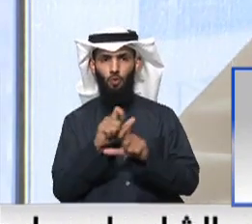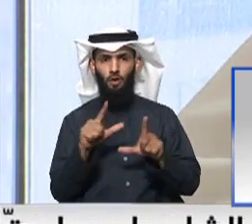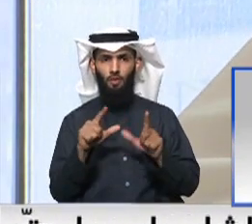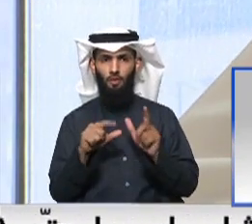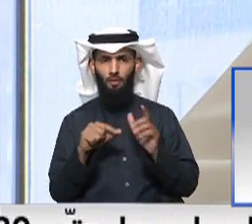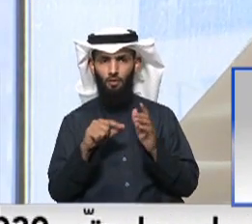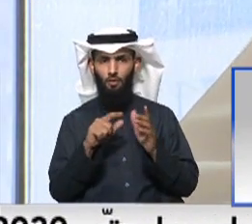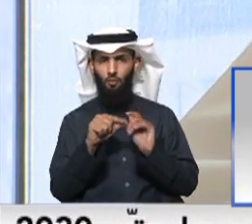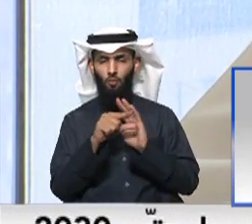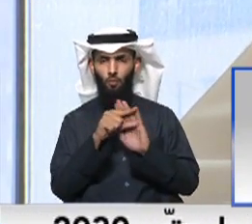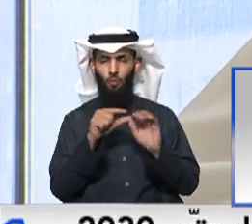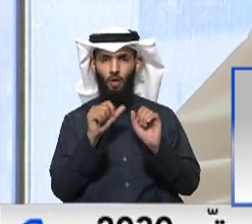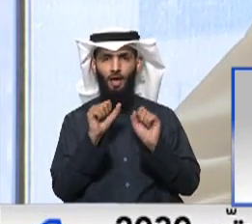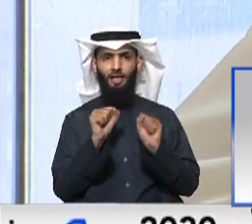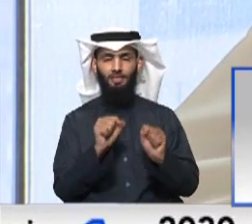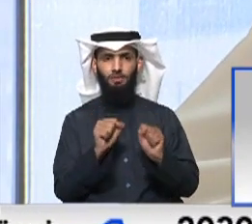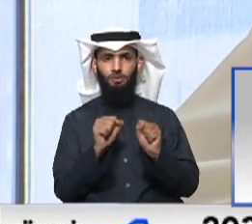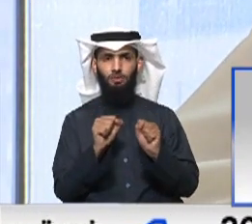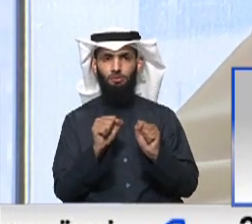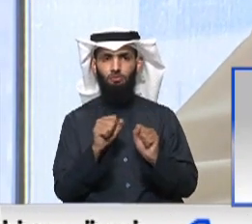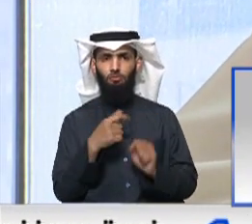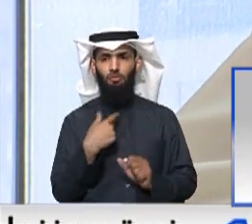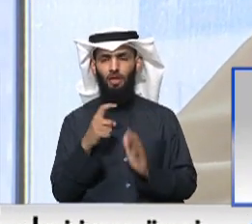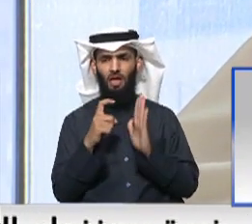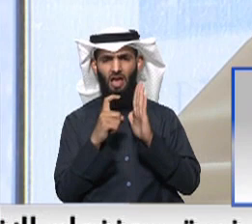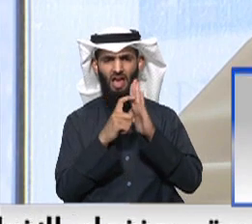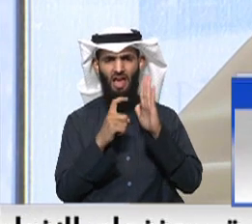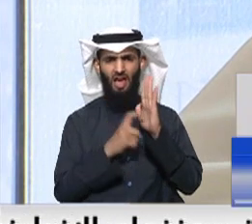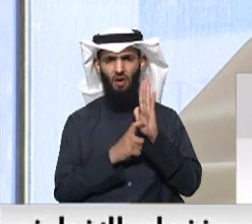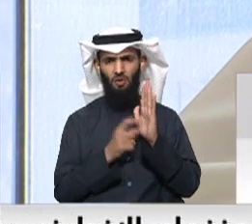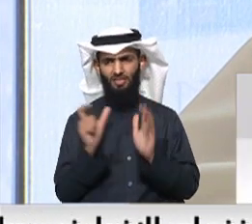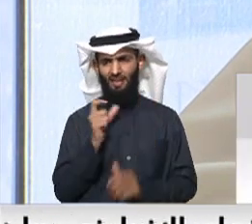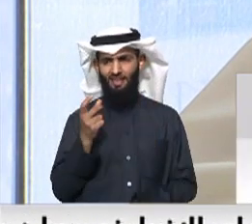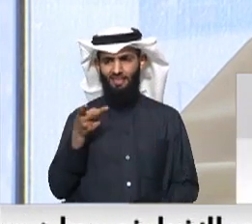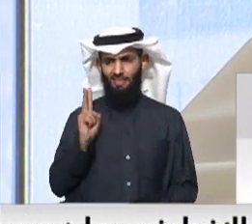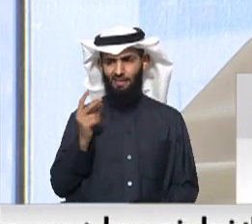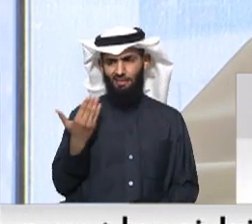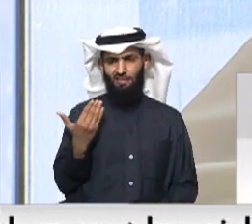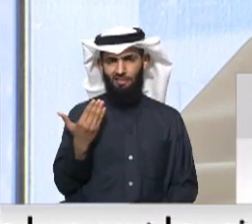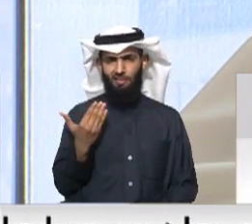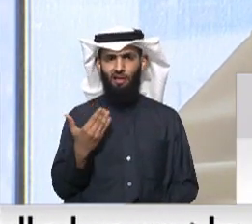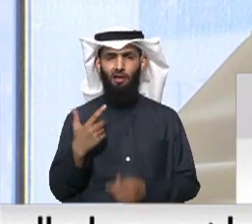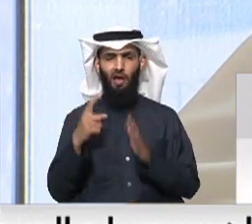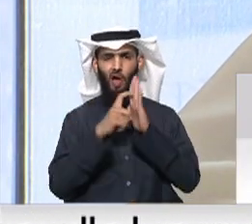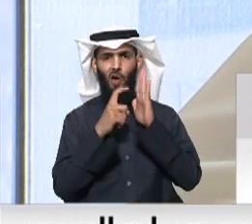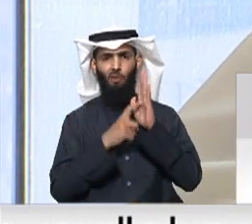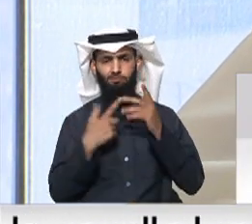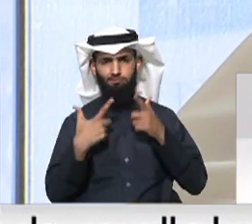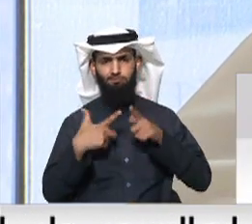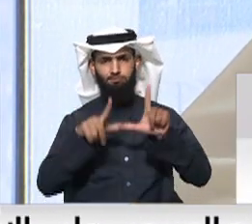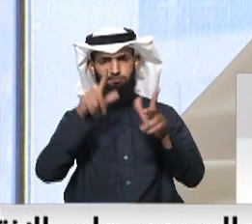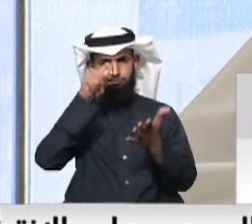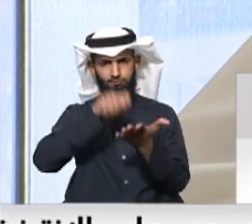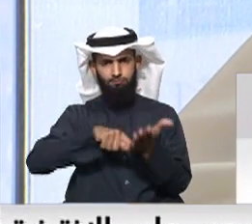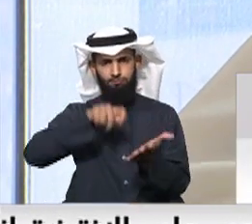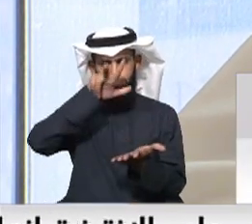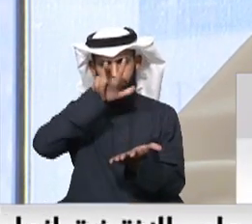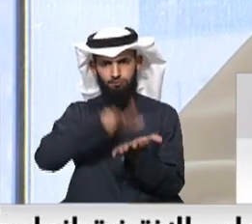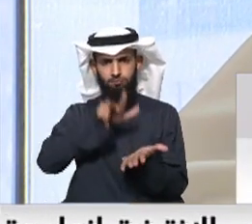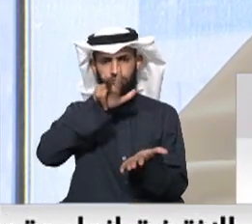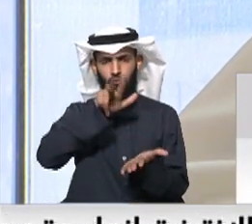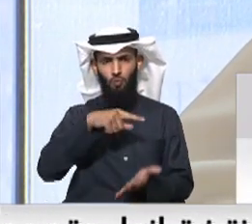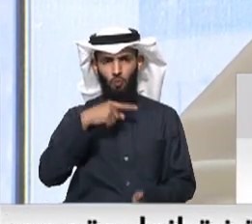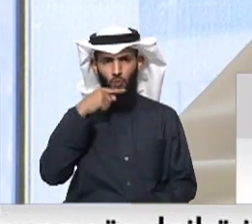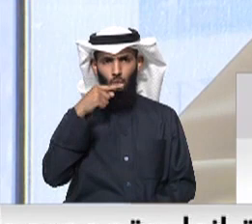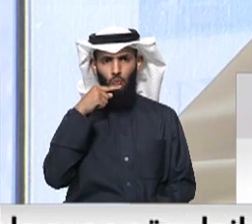على وجه الخصوص. أمامنا قانون أقر شهر 12، قانون تأسيس المدن الإسكانية، وأمامنا اقتراح بقانون الهيئة